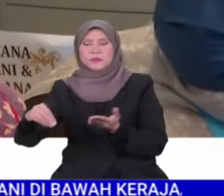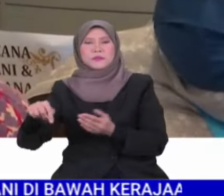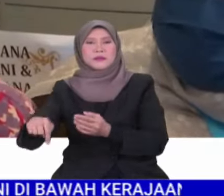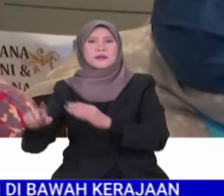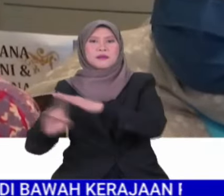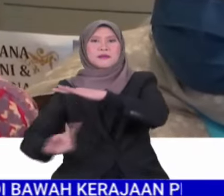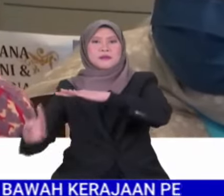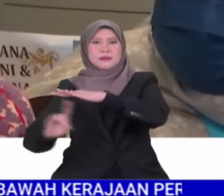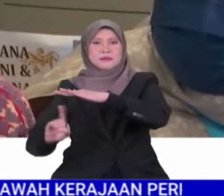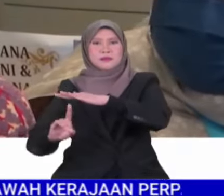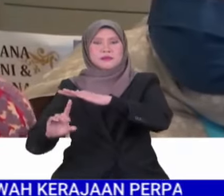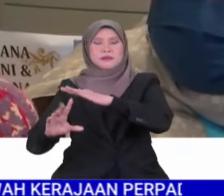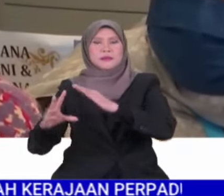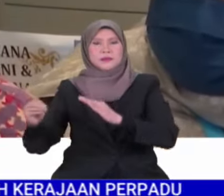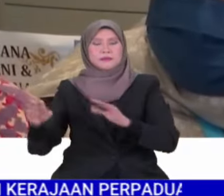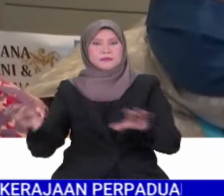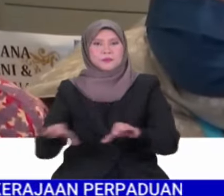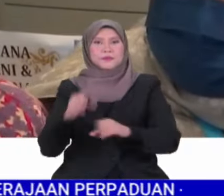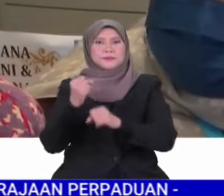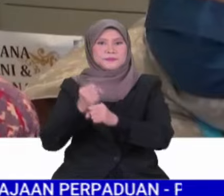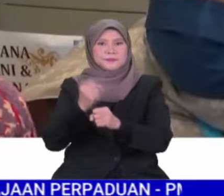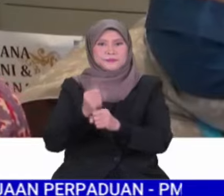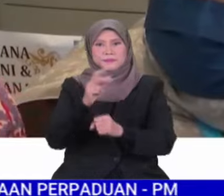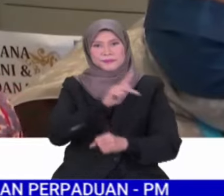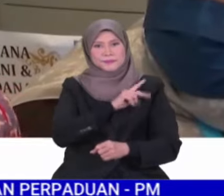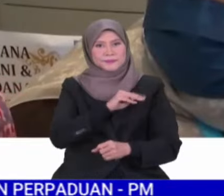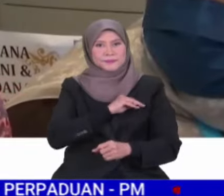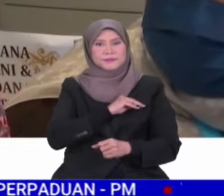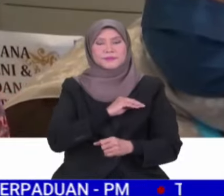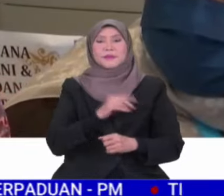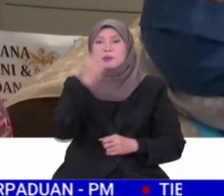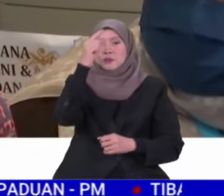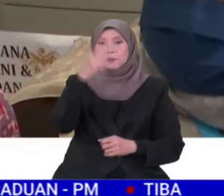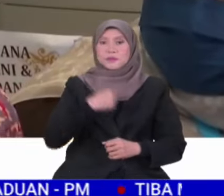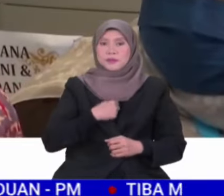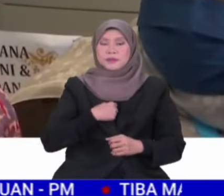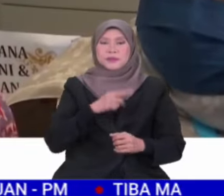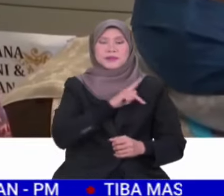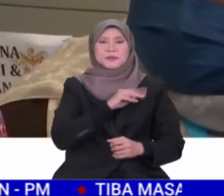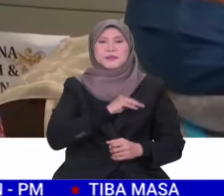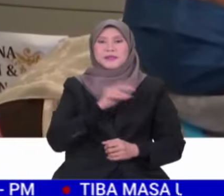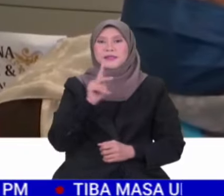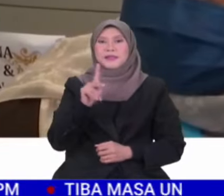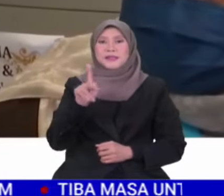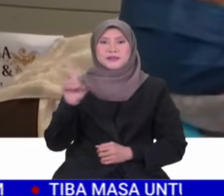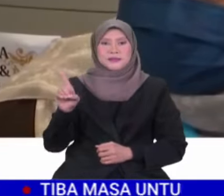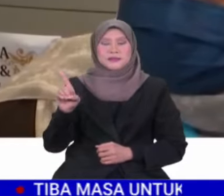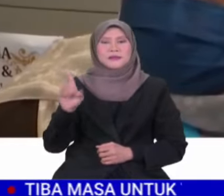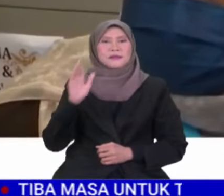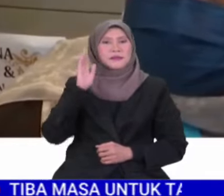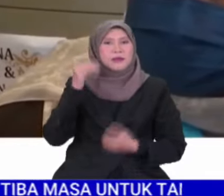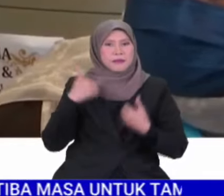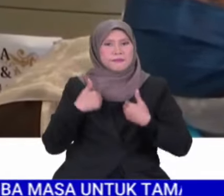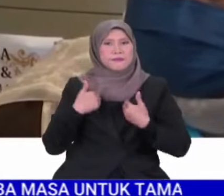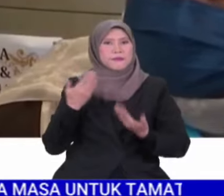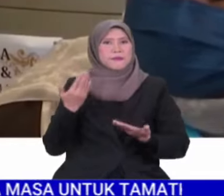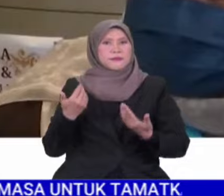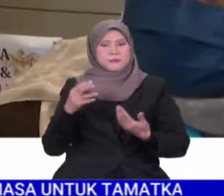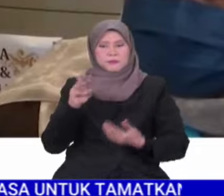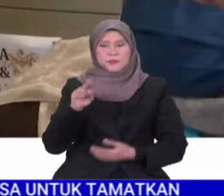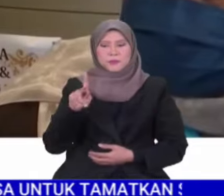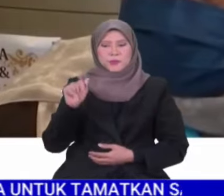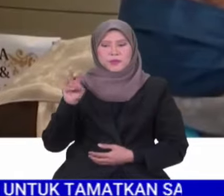juga pelaksanaan bagi gerak kerja kementerian. Bagi saya sendiri, sebenarnya Kementerian Komunikasi dan Digital, kami ada satu pemukiman pada